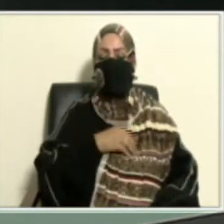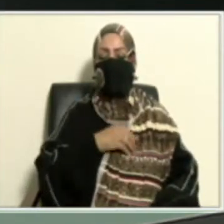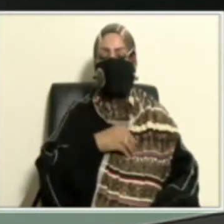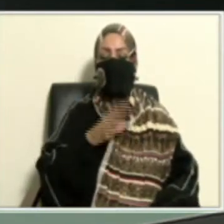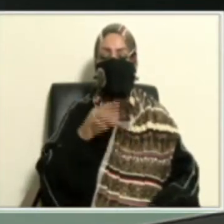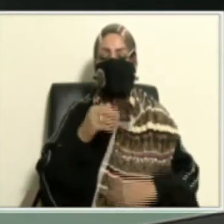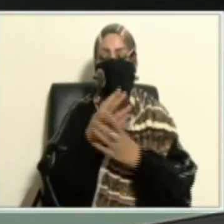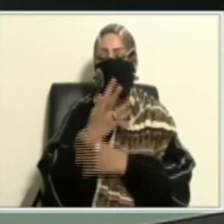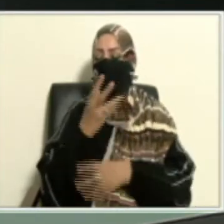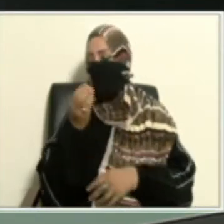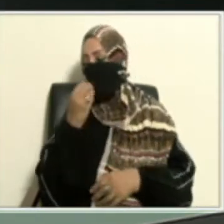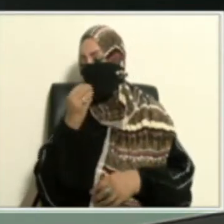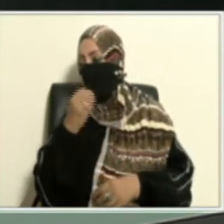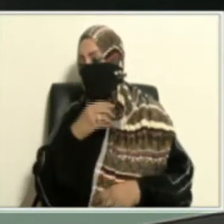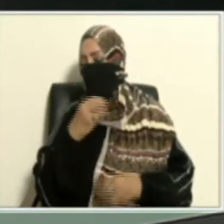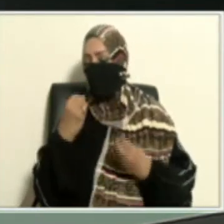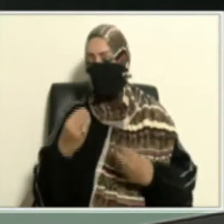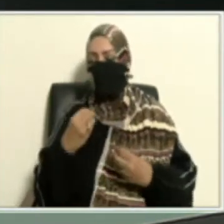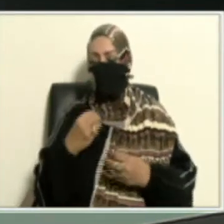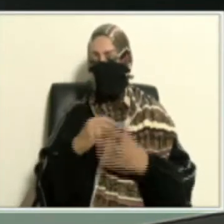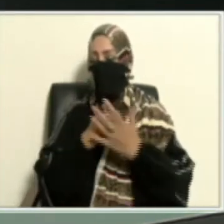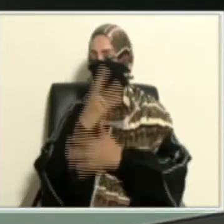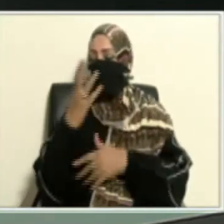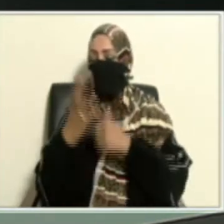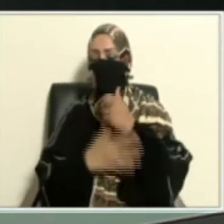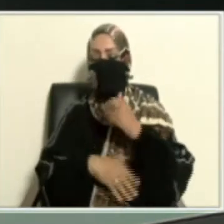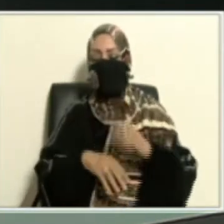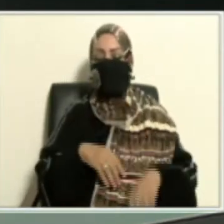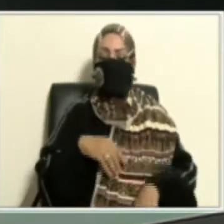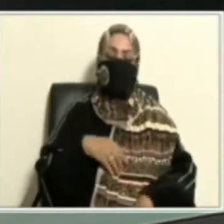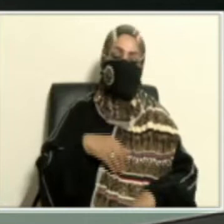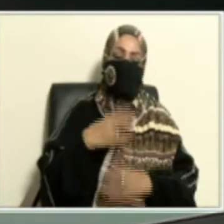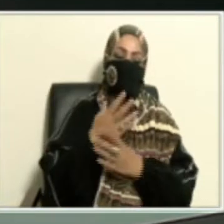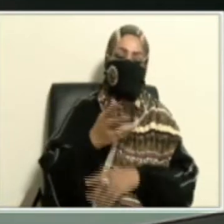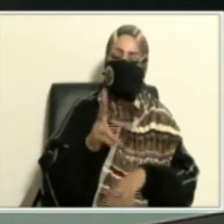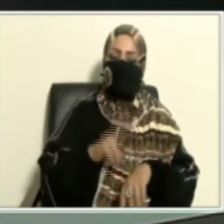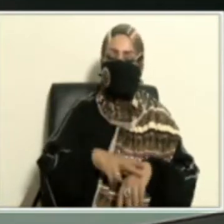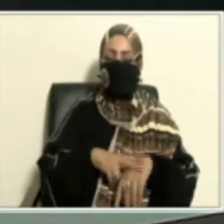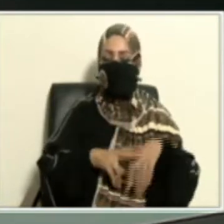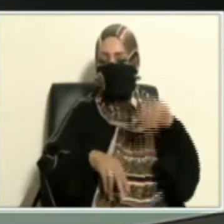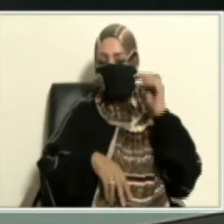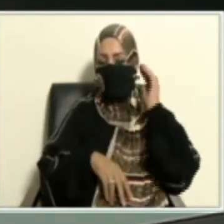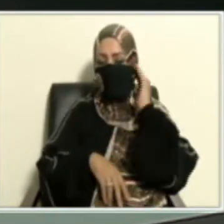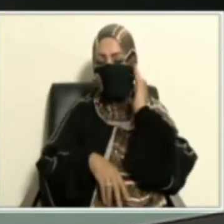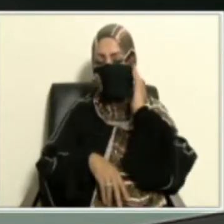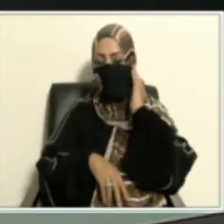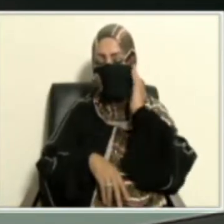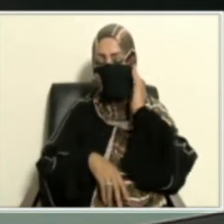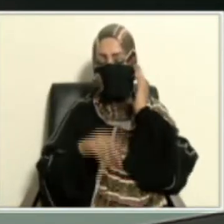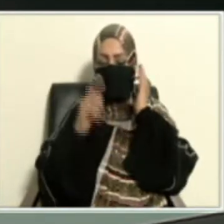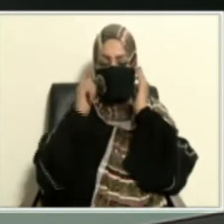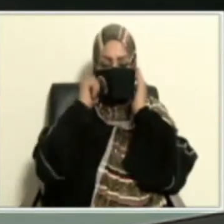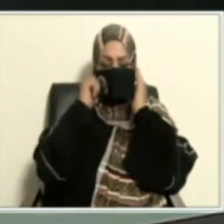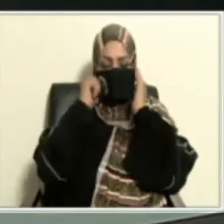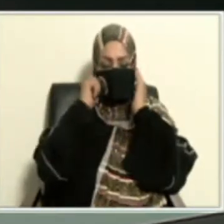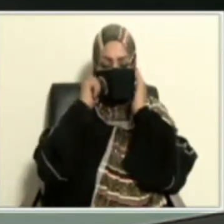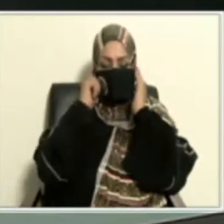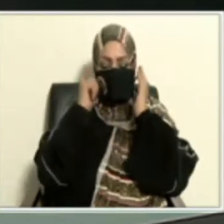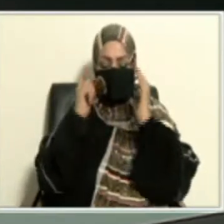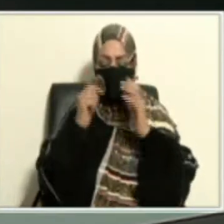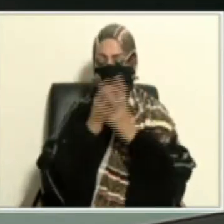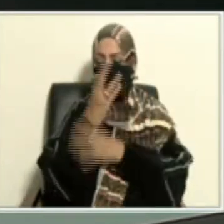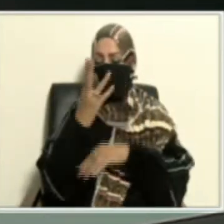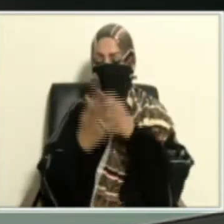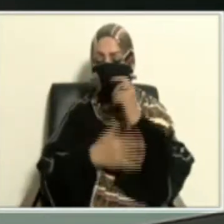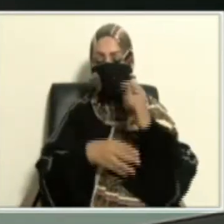يعني بعد الوضوء يعني الانسان ياكل مباشره يعني اكل او يعني مشروبات يعني هل يعني هل يكفي